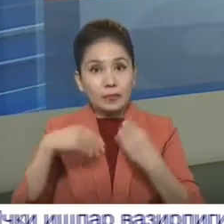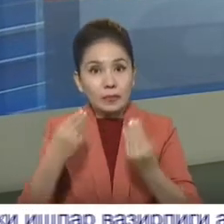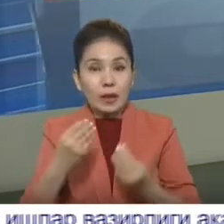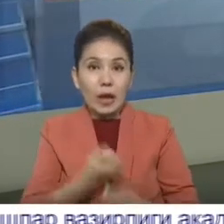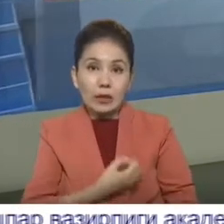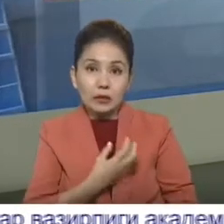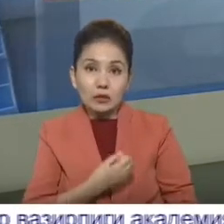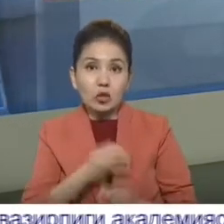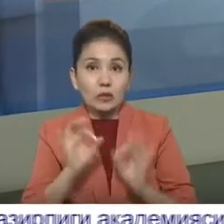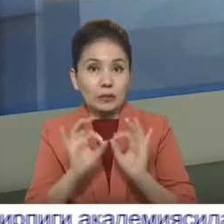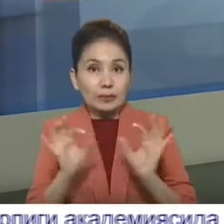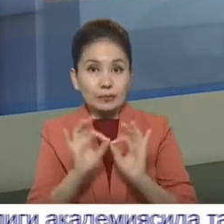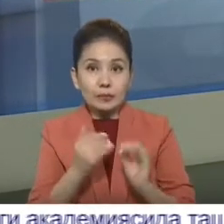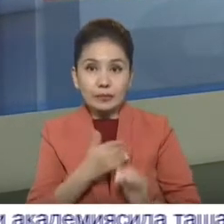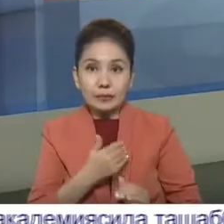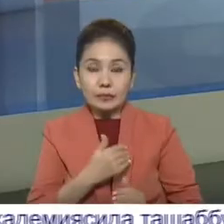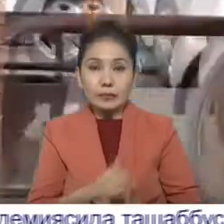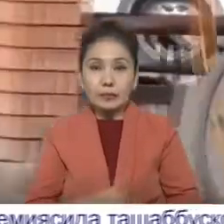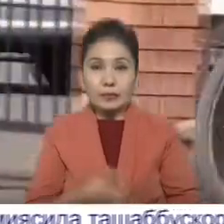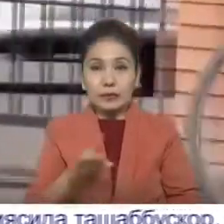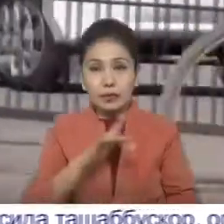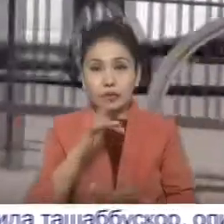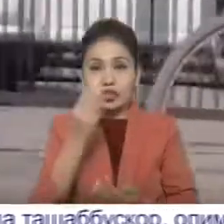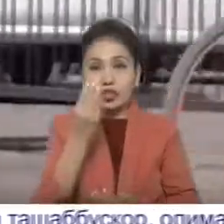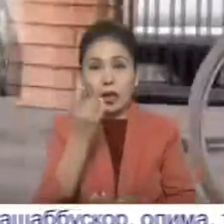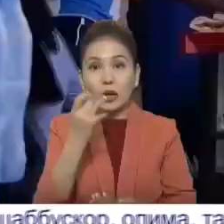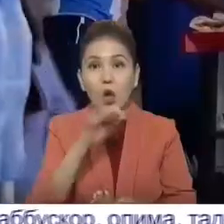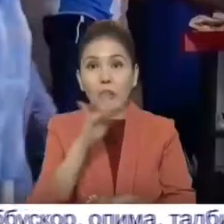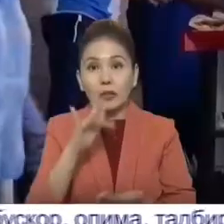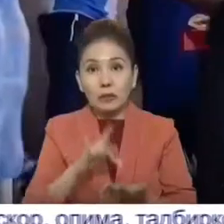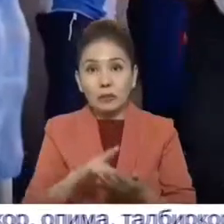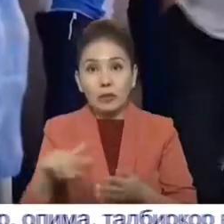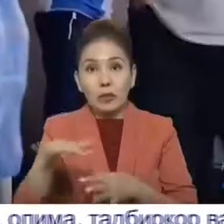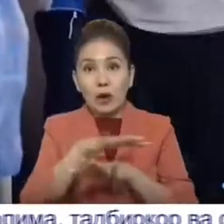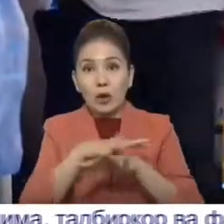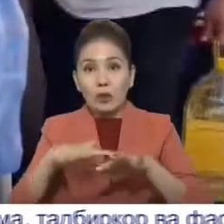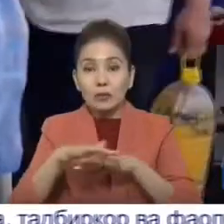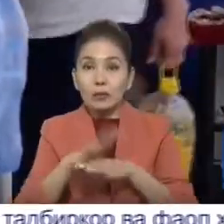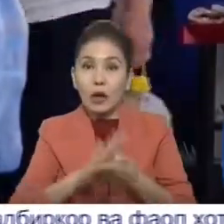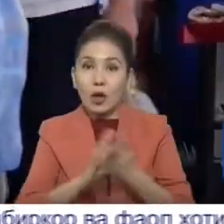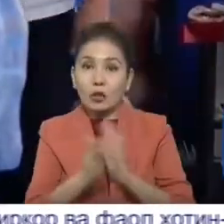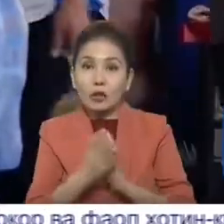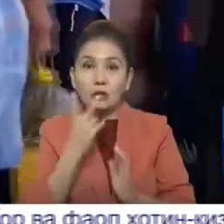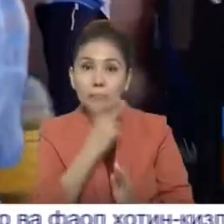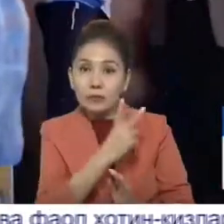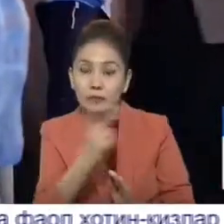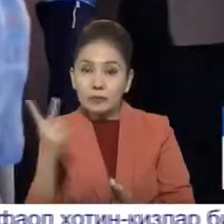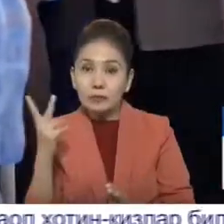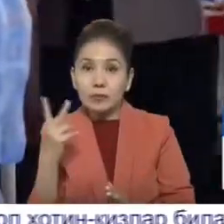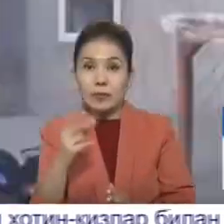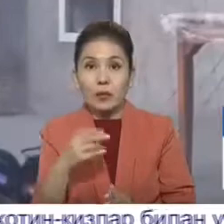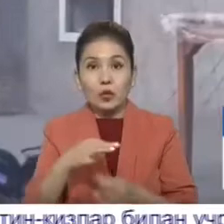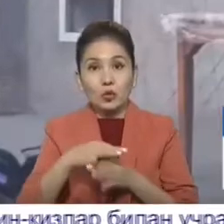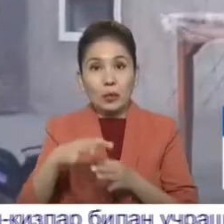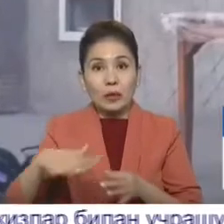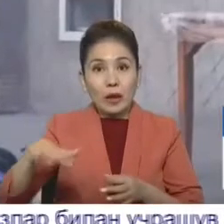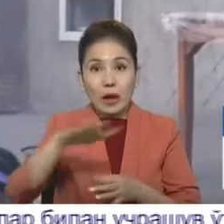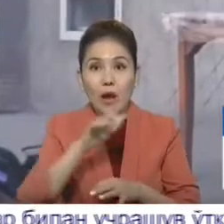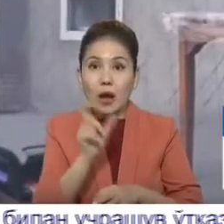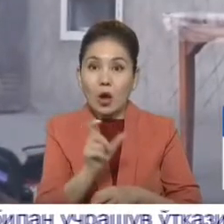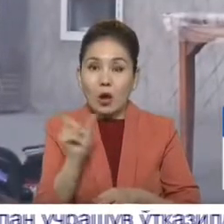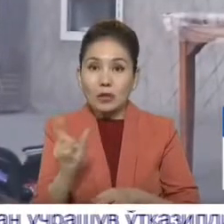Андижандан мұхбырымыз хабар қылады. Шахрихон туманадаги аҳоли гавжум ҳудудларнинг ҳолатини ўрганар эканмиз, туман аҳолиси